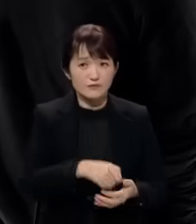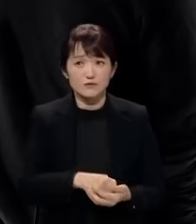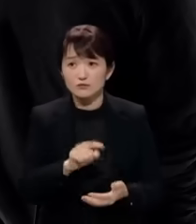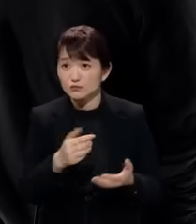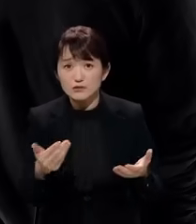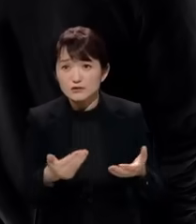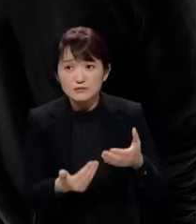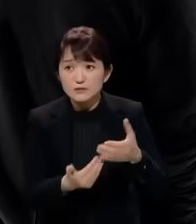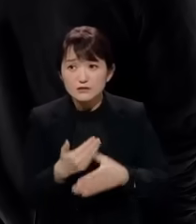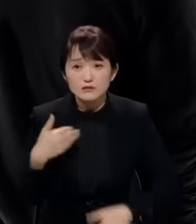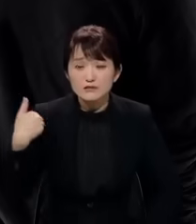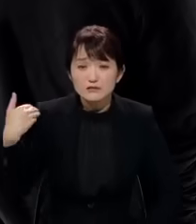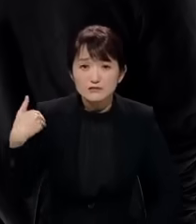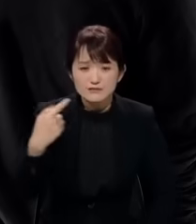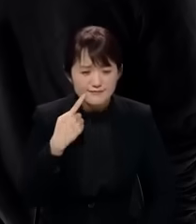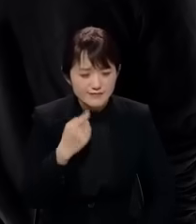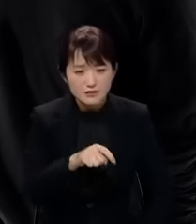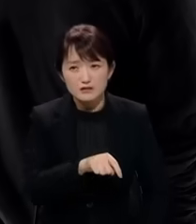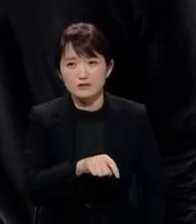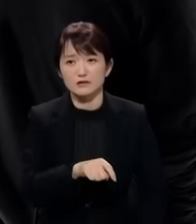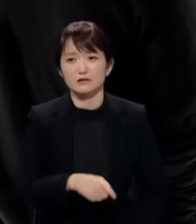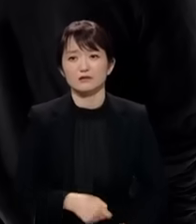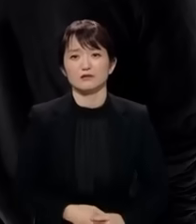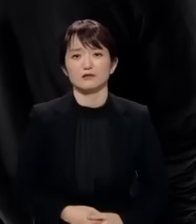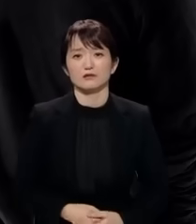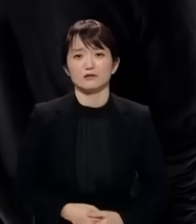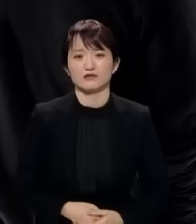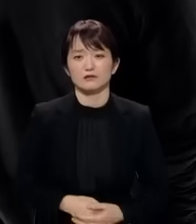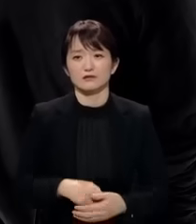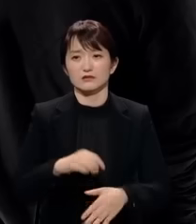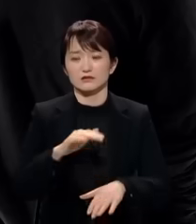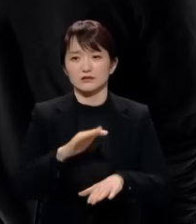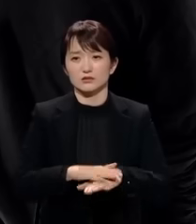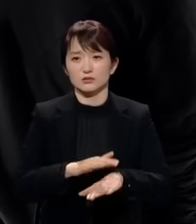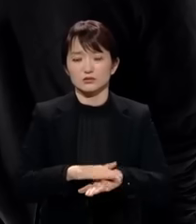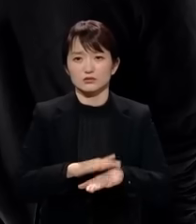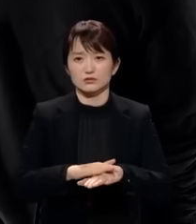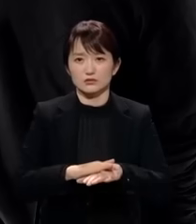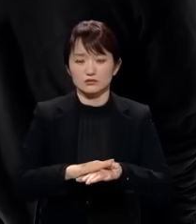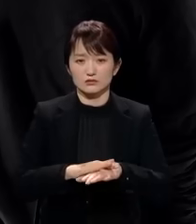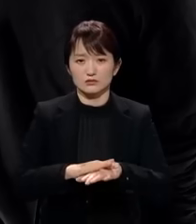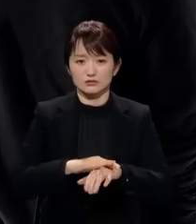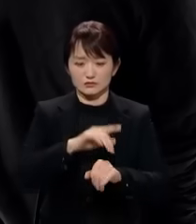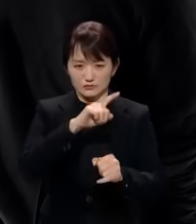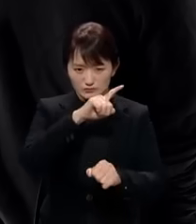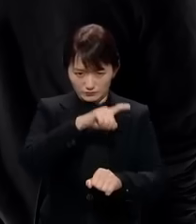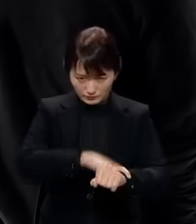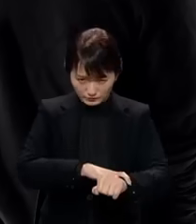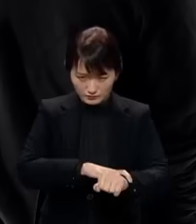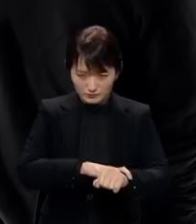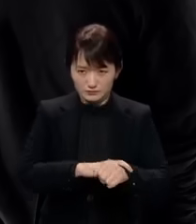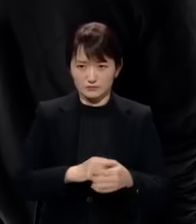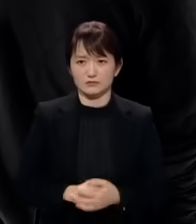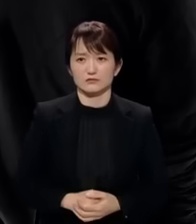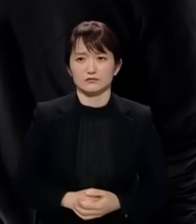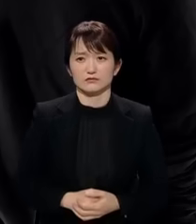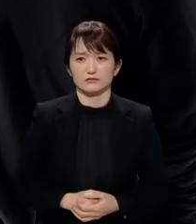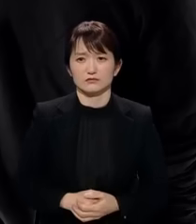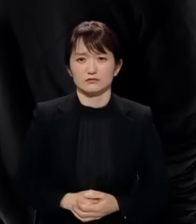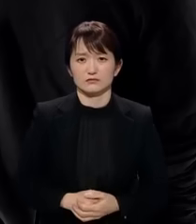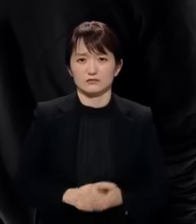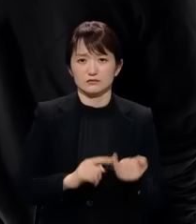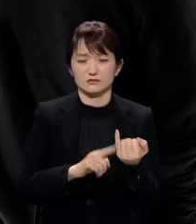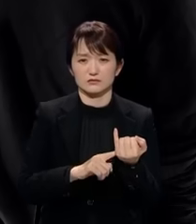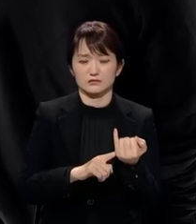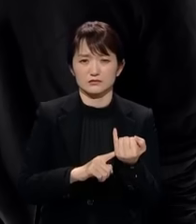일이 일어날지 모른다라고 협 협박을 했어요 그리고 손을 가죽 수갑으로 묶었고 아이의 다리와 엉덩이를 때리기도 했다고